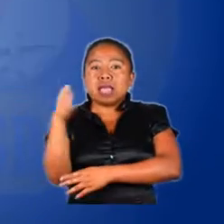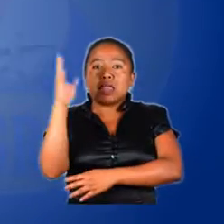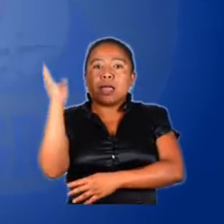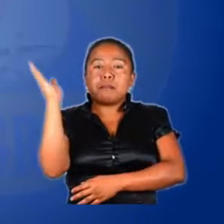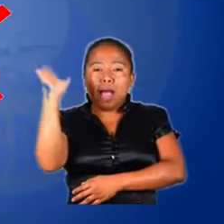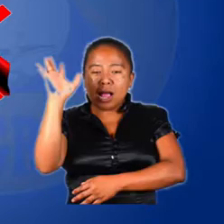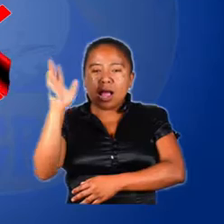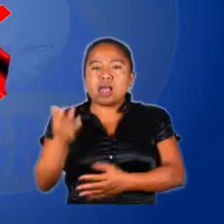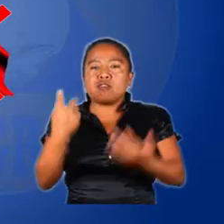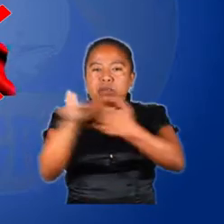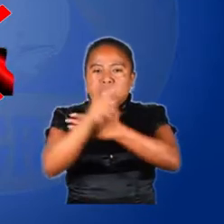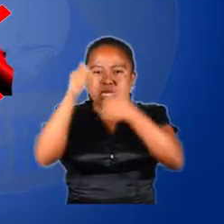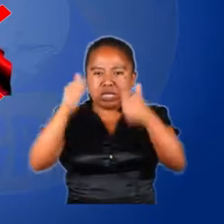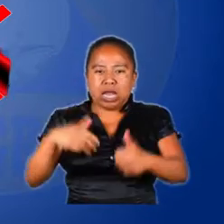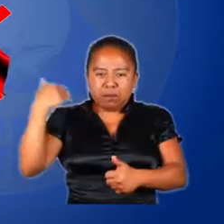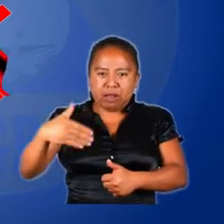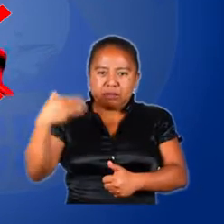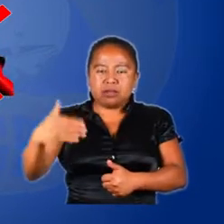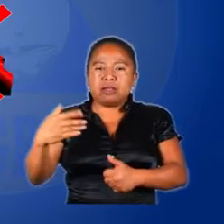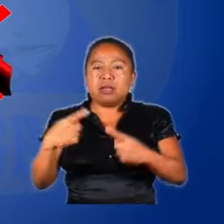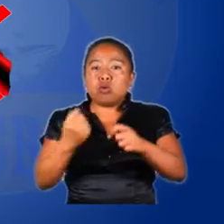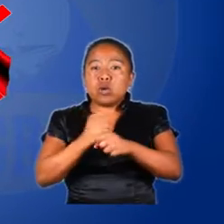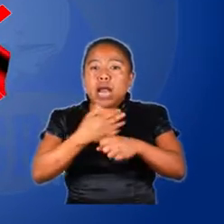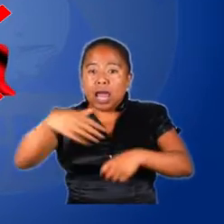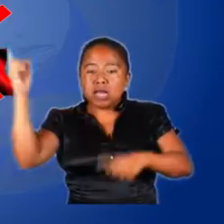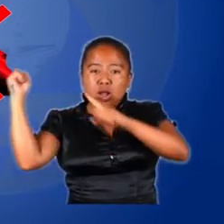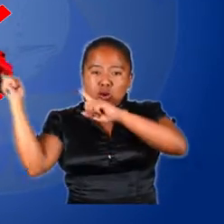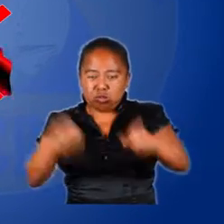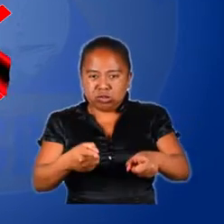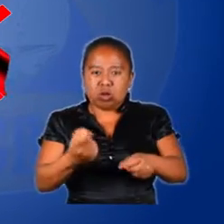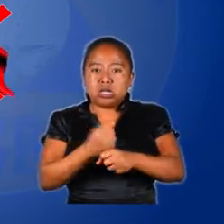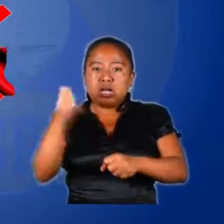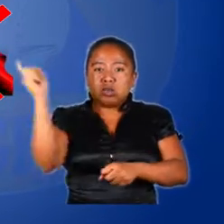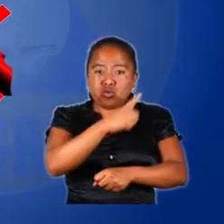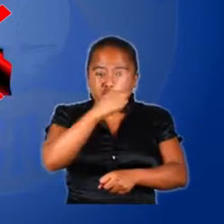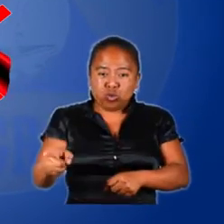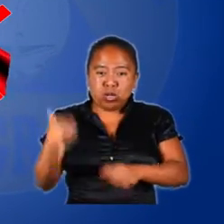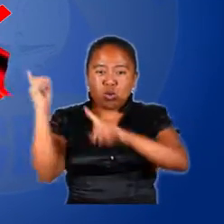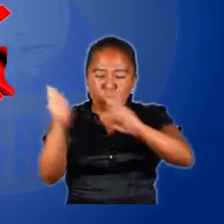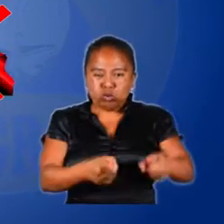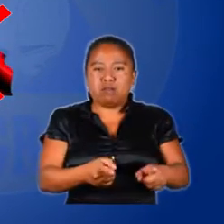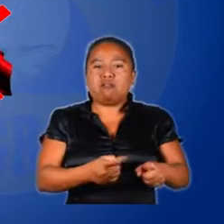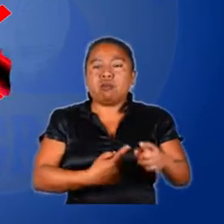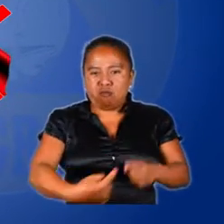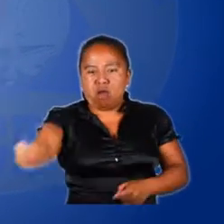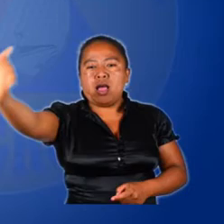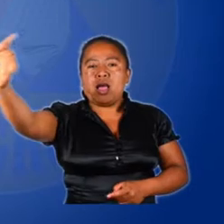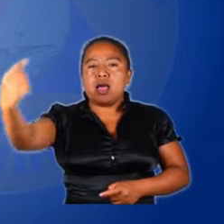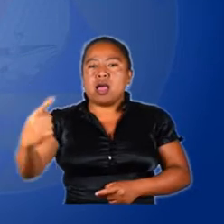Saina manga, filazana fa mila mailo an-trano na dia efa lasa aza ny rivo-doza. Rehefa foana ny filazana loza rehetra vao mivoaka ny